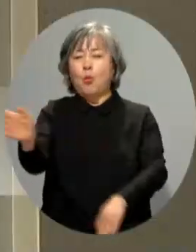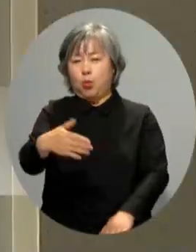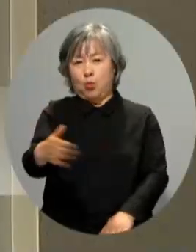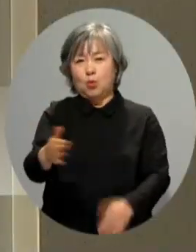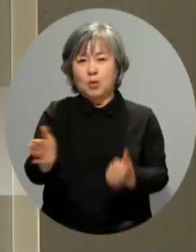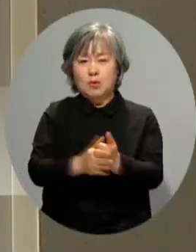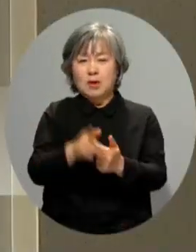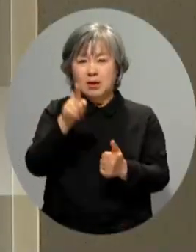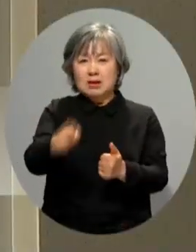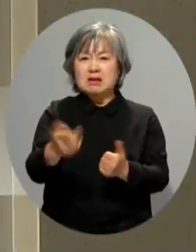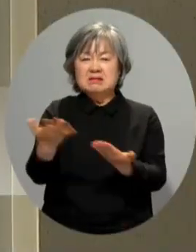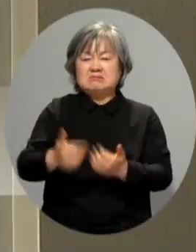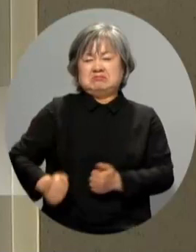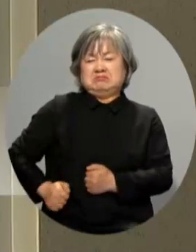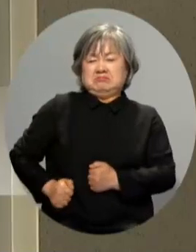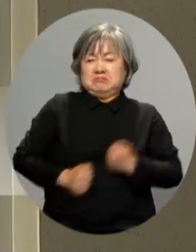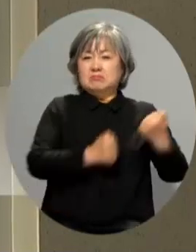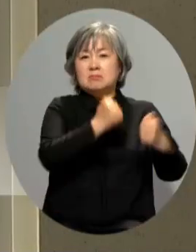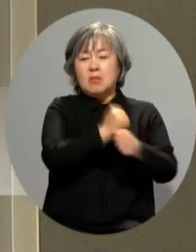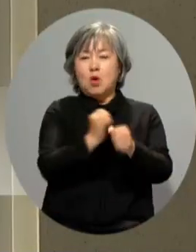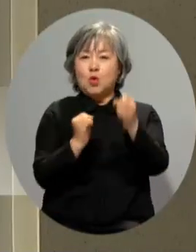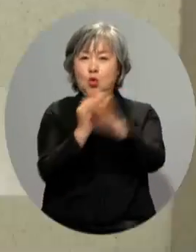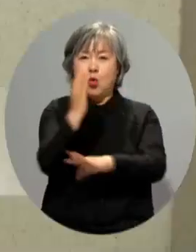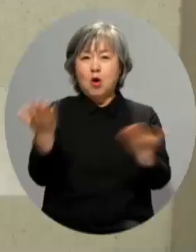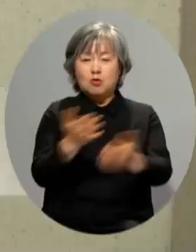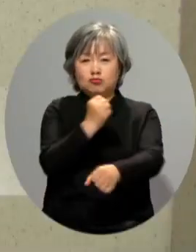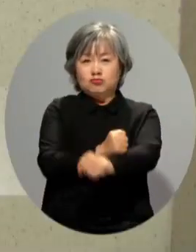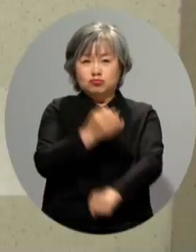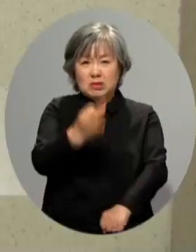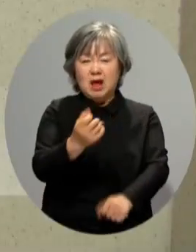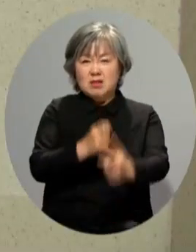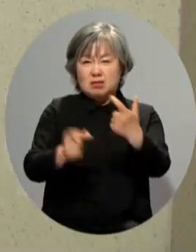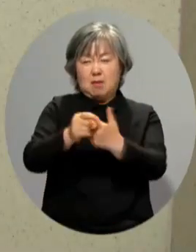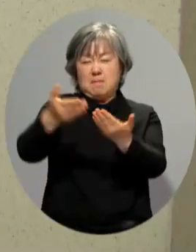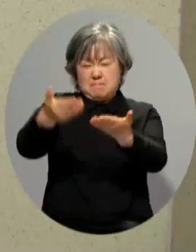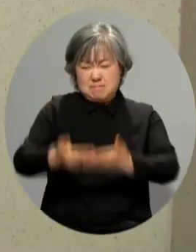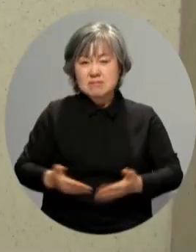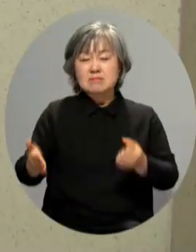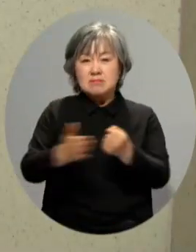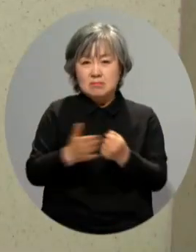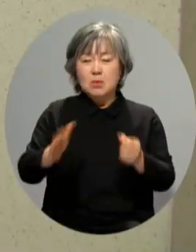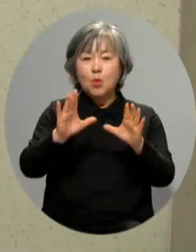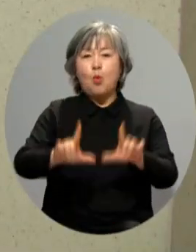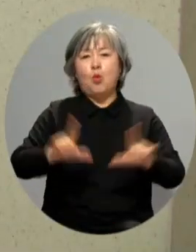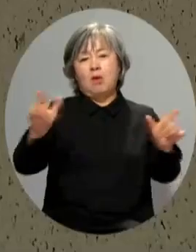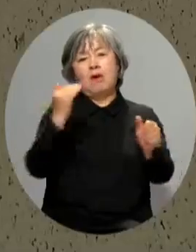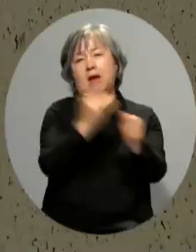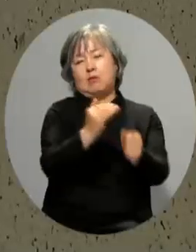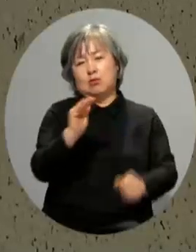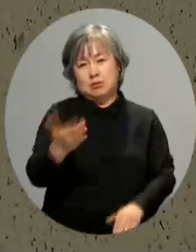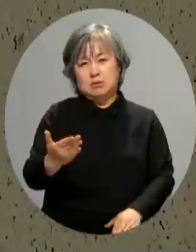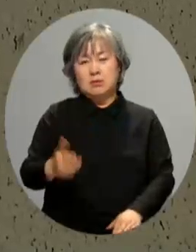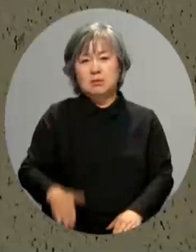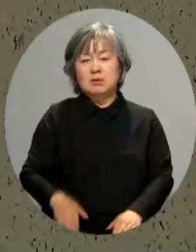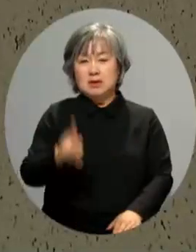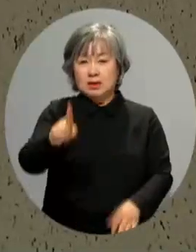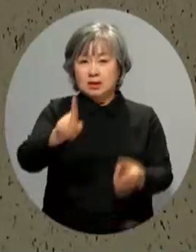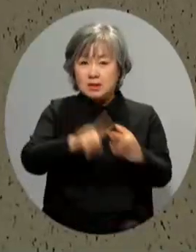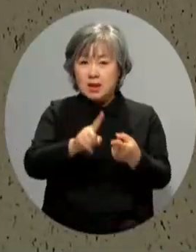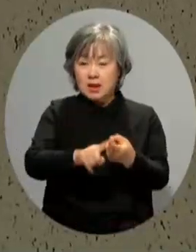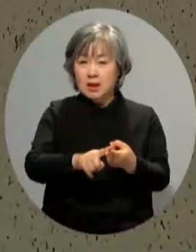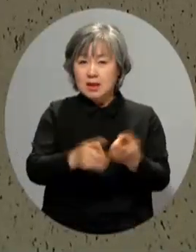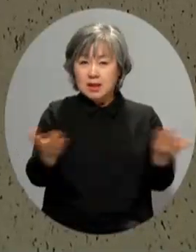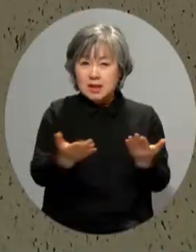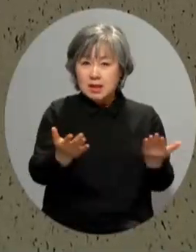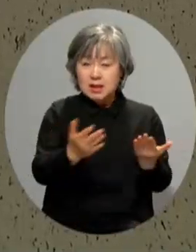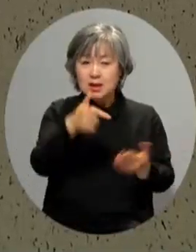간부가 일을 태만하게 하고 초과 근무 수당을 부당하게 타갔다는 이유 등으로 올해 해고된 겁니다. 이에 대한